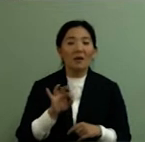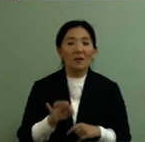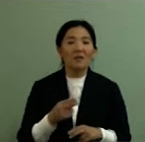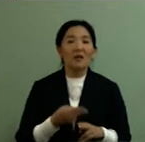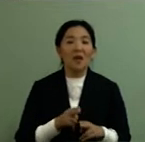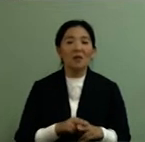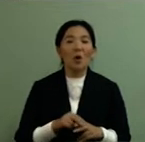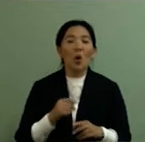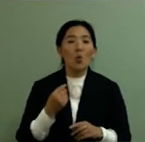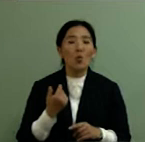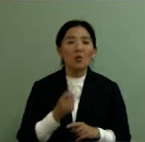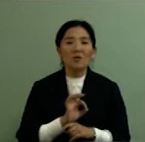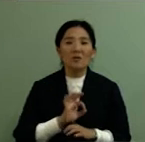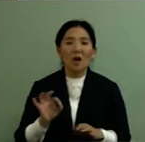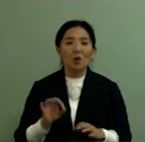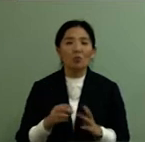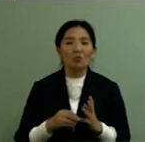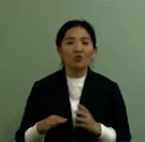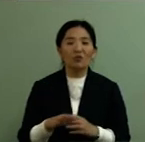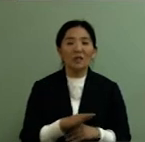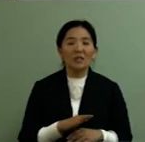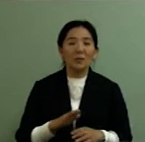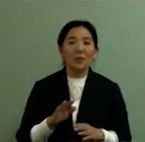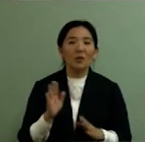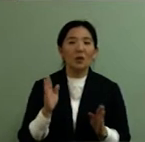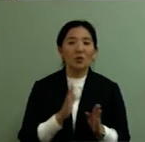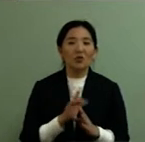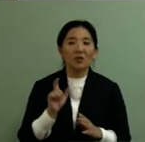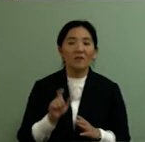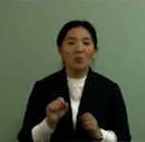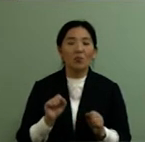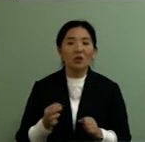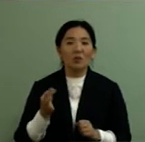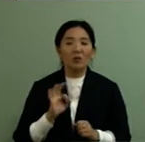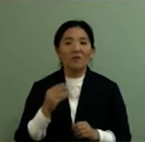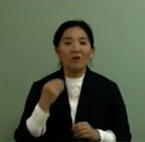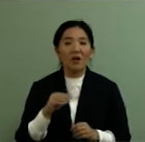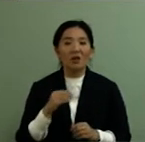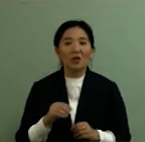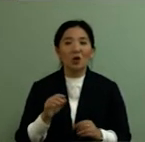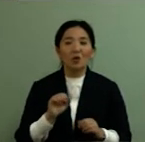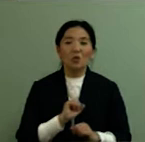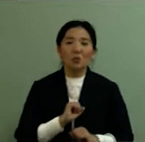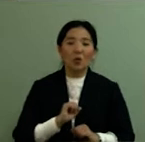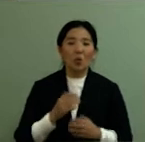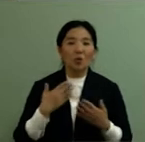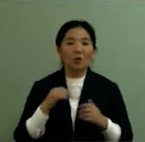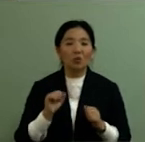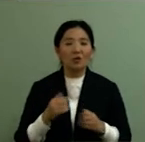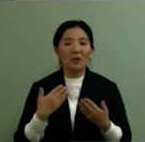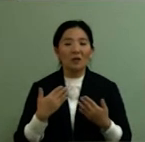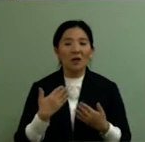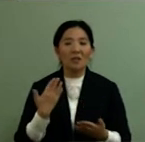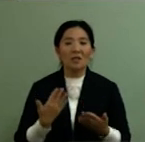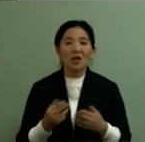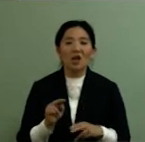это уникальные участки природы, которые человек может использовать в качестве зон отдыха, где он может отдыхать,